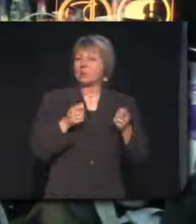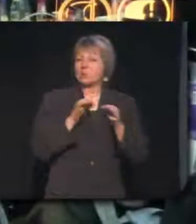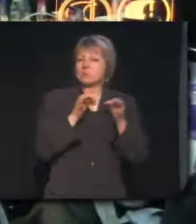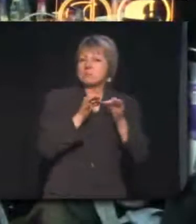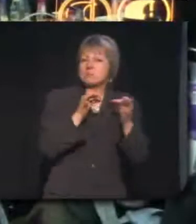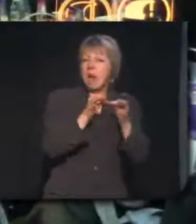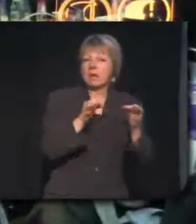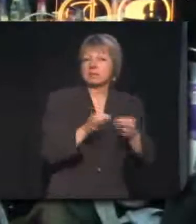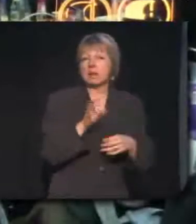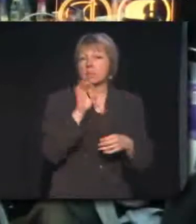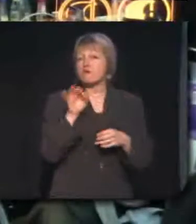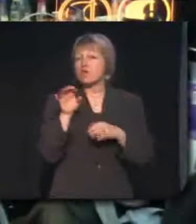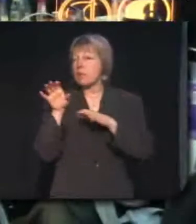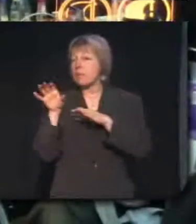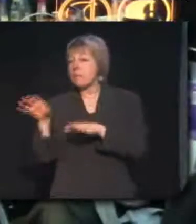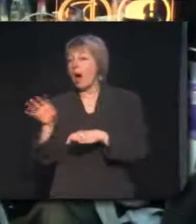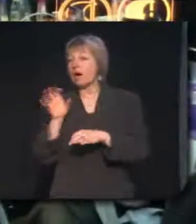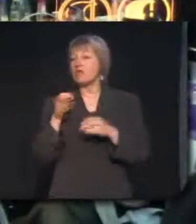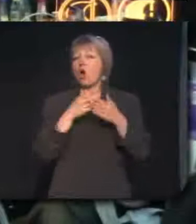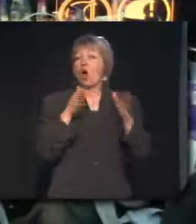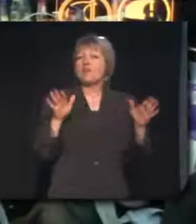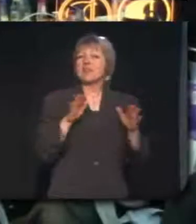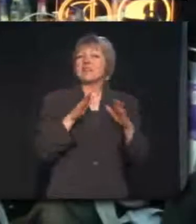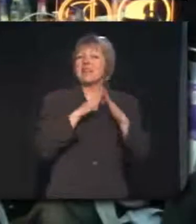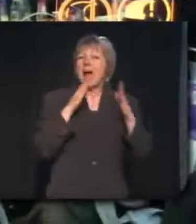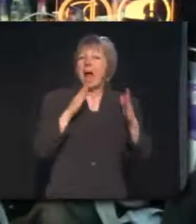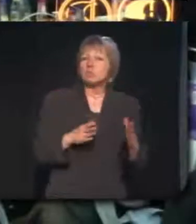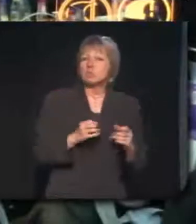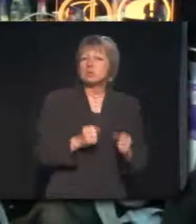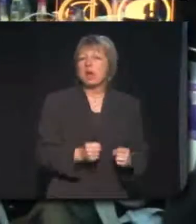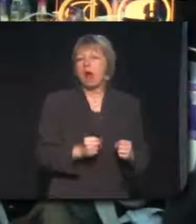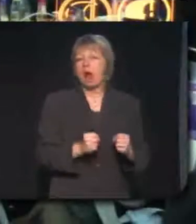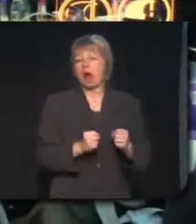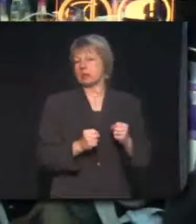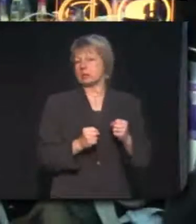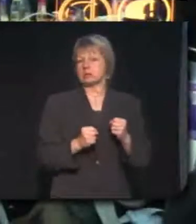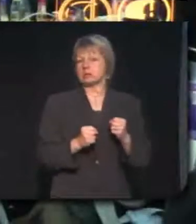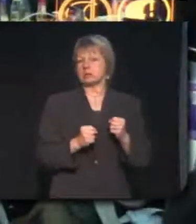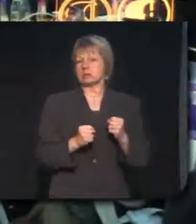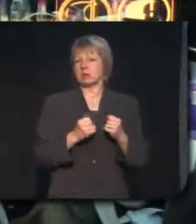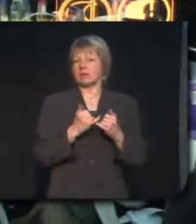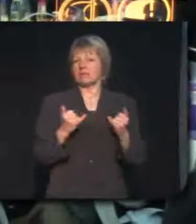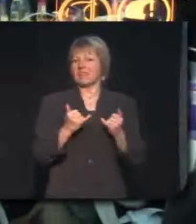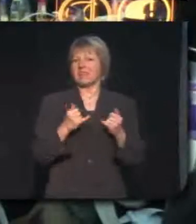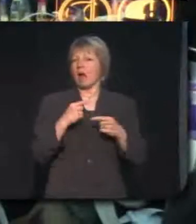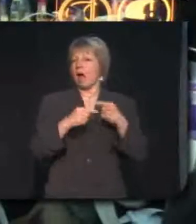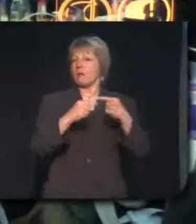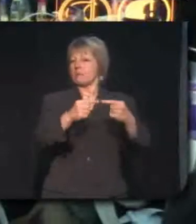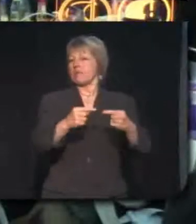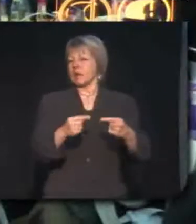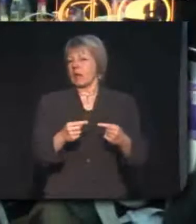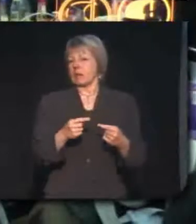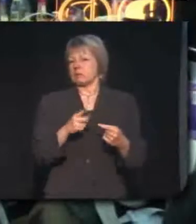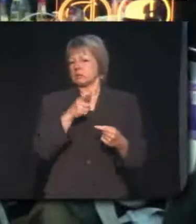öffentlichen Haushalte zwar steht da gegebenenfalls aber damit machen wir uns zum Affen weil das ist unmöglich